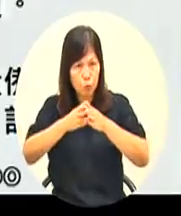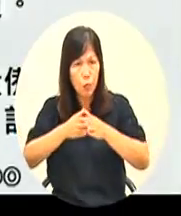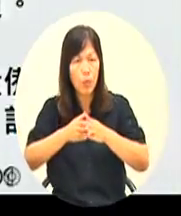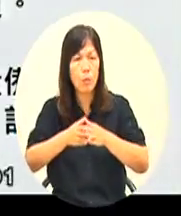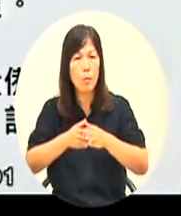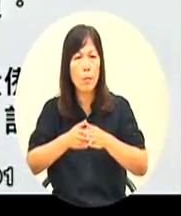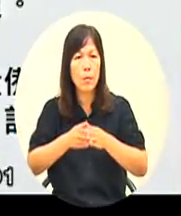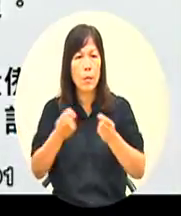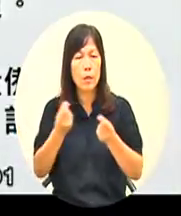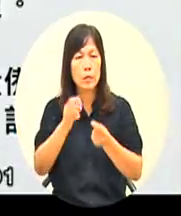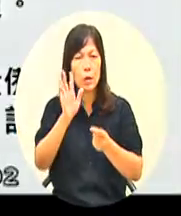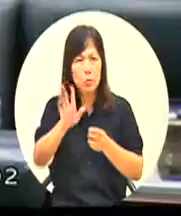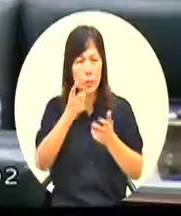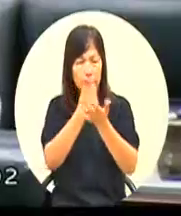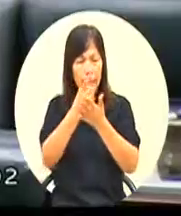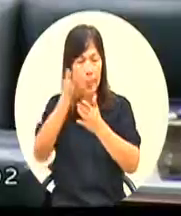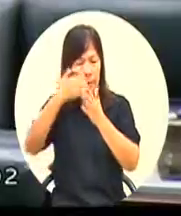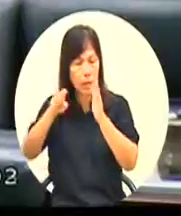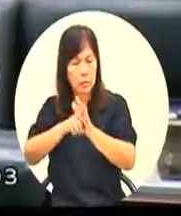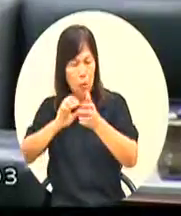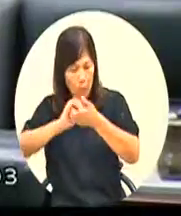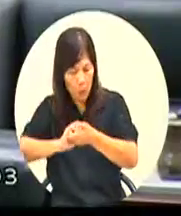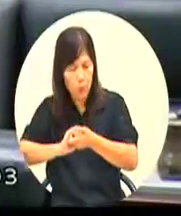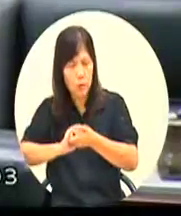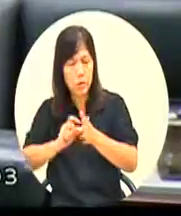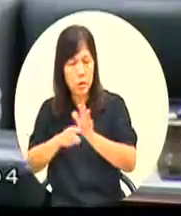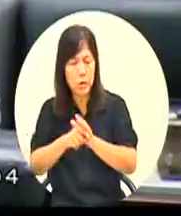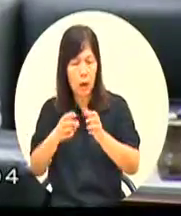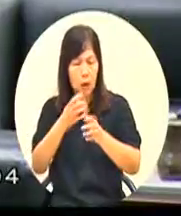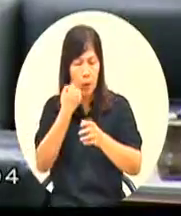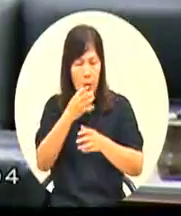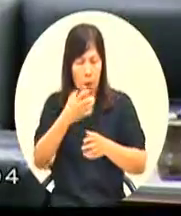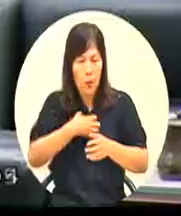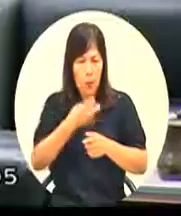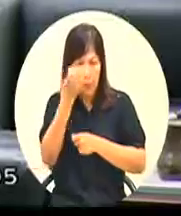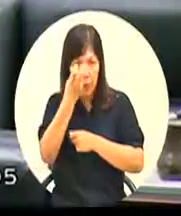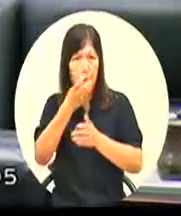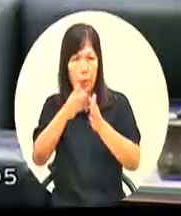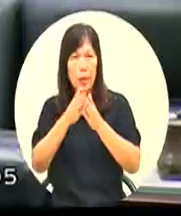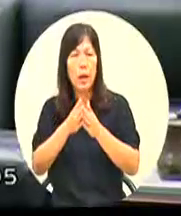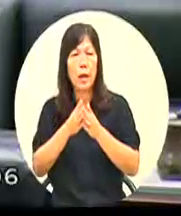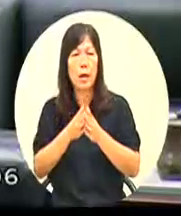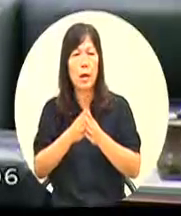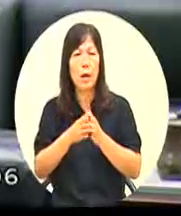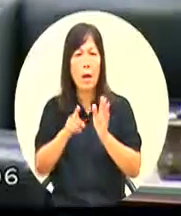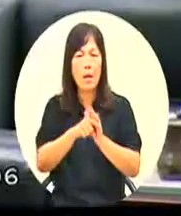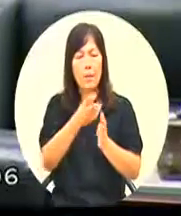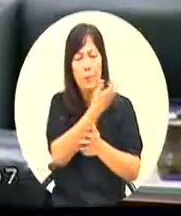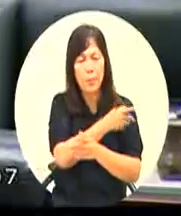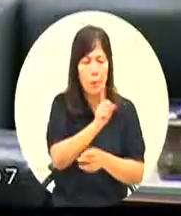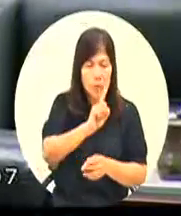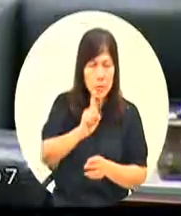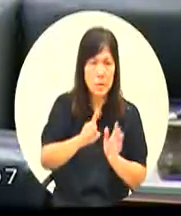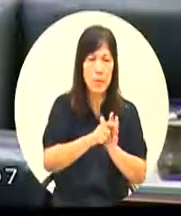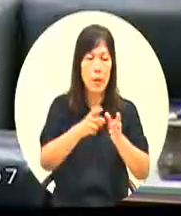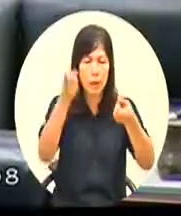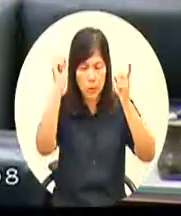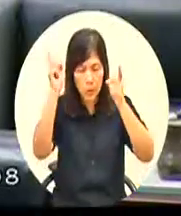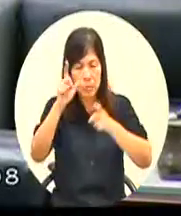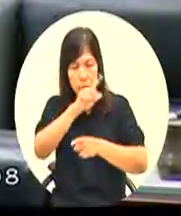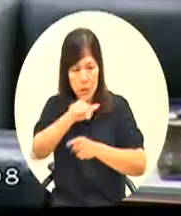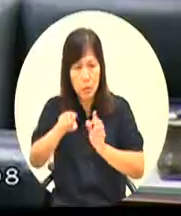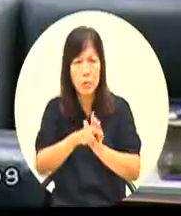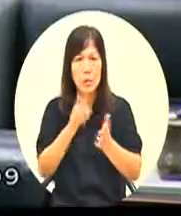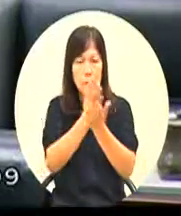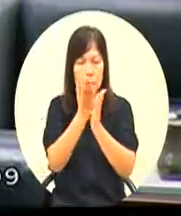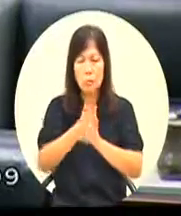就是说哈，学校固定都要做安全检查， 就是不管是 PU 游戏设施都要固